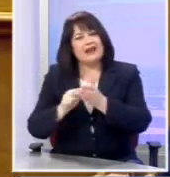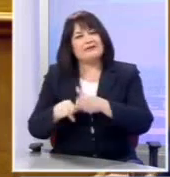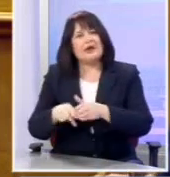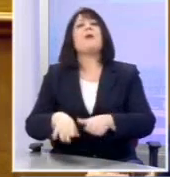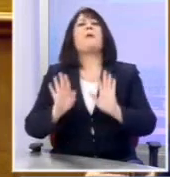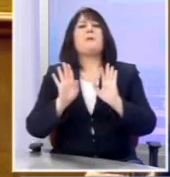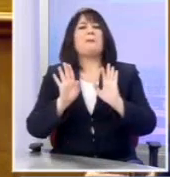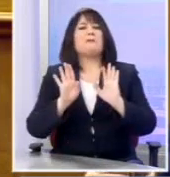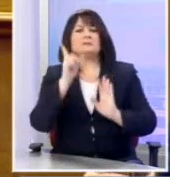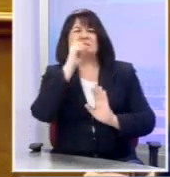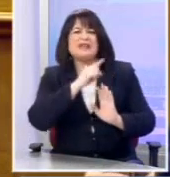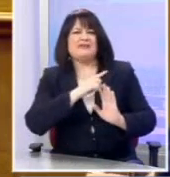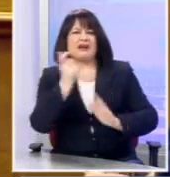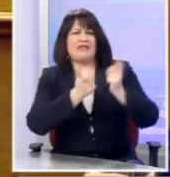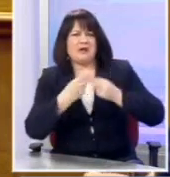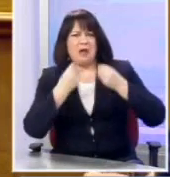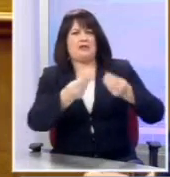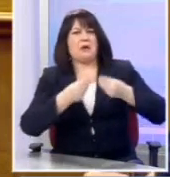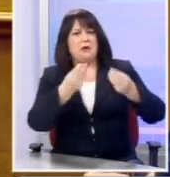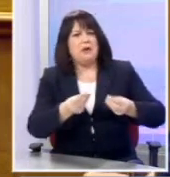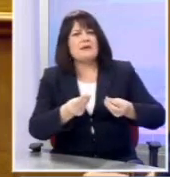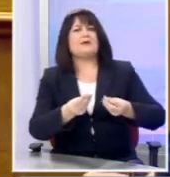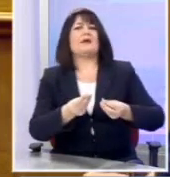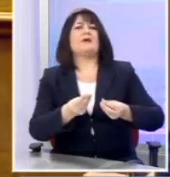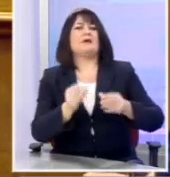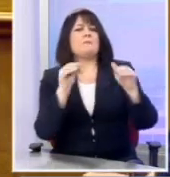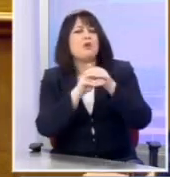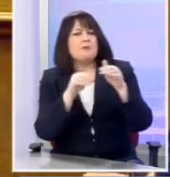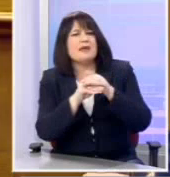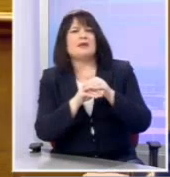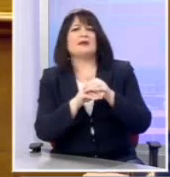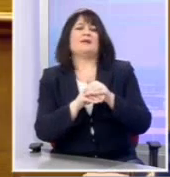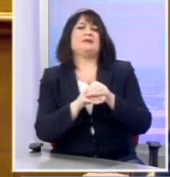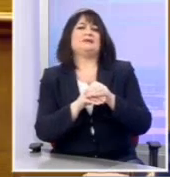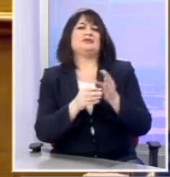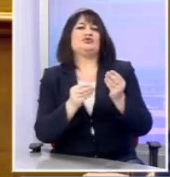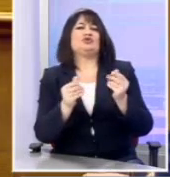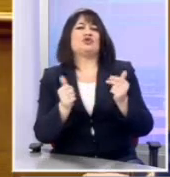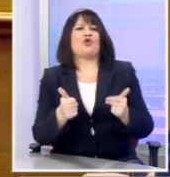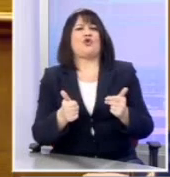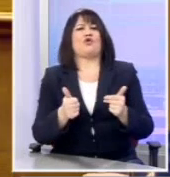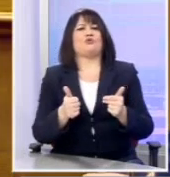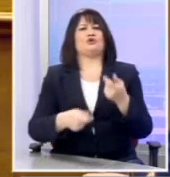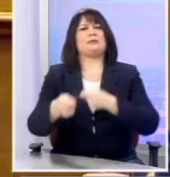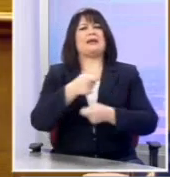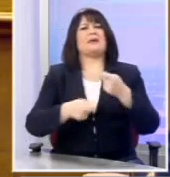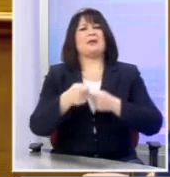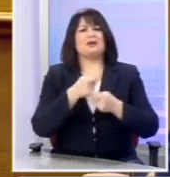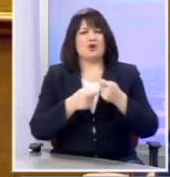και θαλασσοδάνεια σε ημέτερους, καθώς και την παρασιτική κρατικοδίαιτη επιχειρηματικότητα.